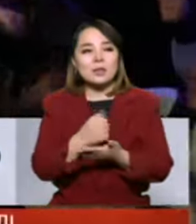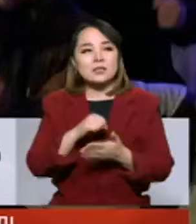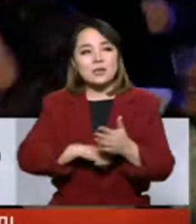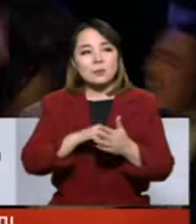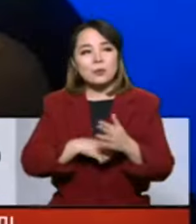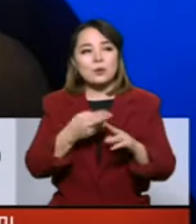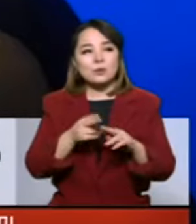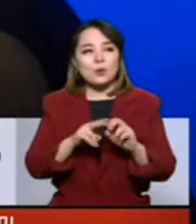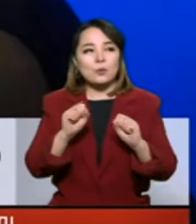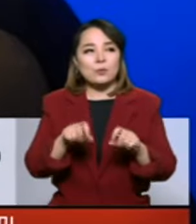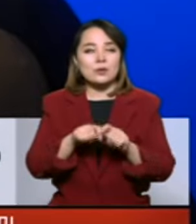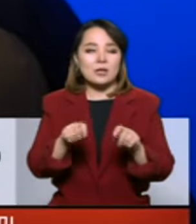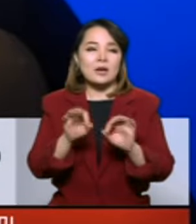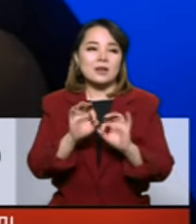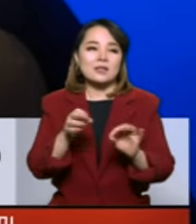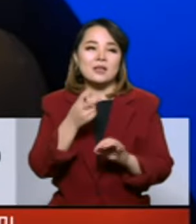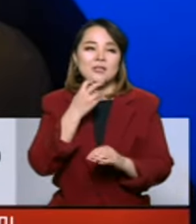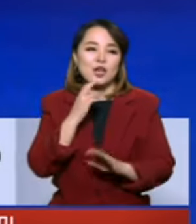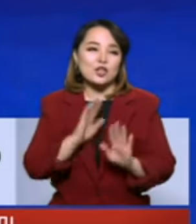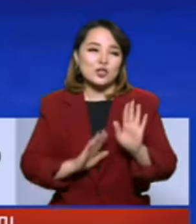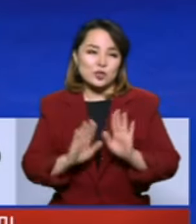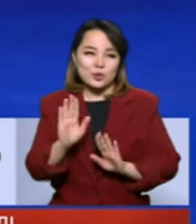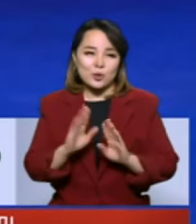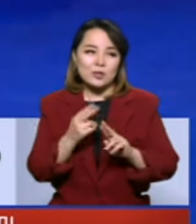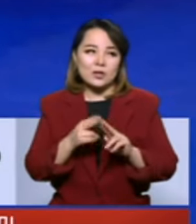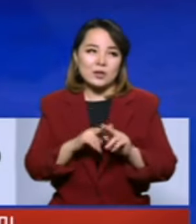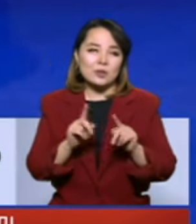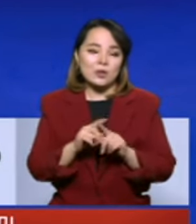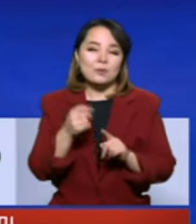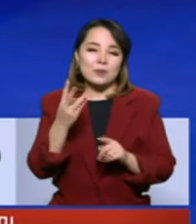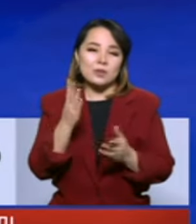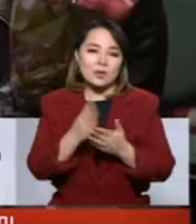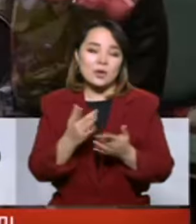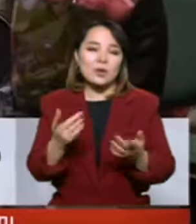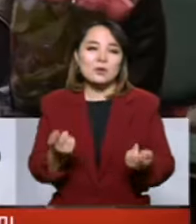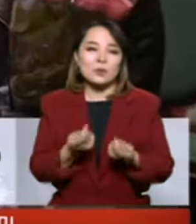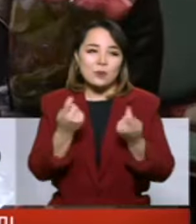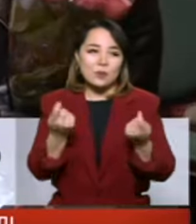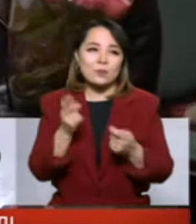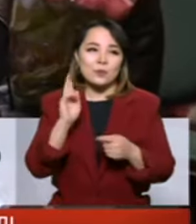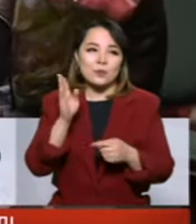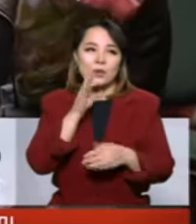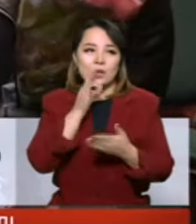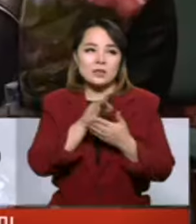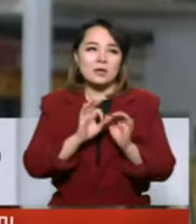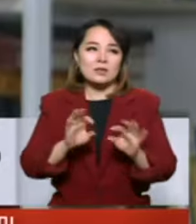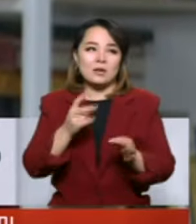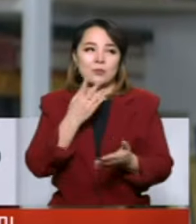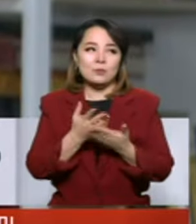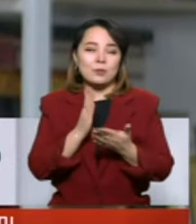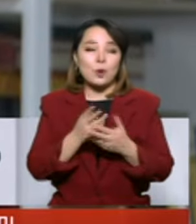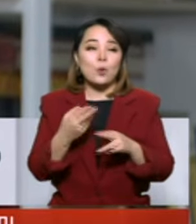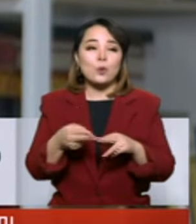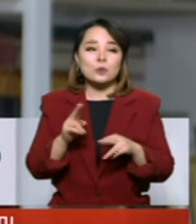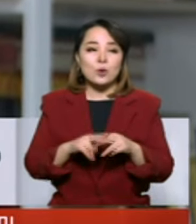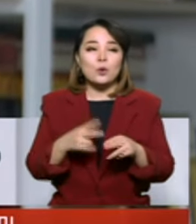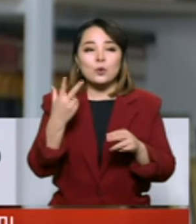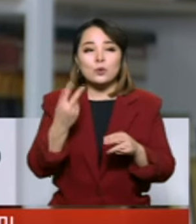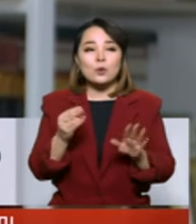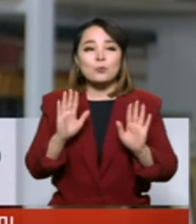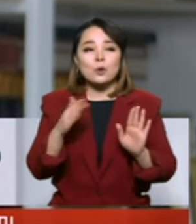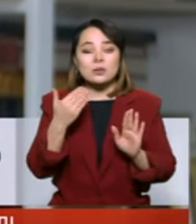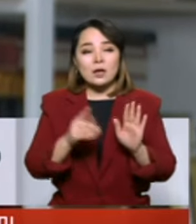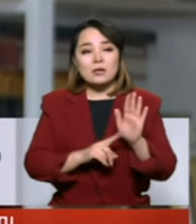осында болуы мүмкін деп әзілдеді режиссер. Алда бір емес, бірнеше тойдың күтіп тұрғанын жасырмады. Осыдан 3 күн бұрын